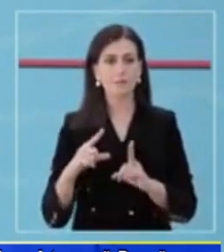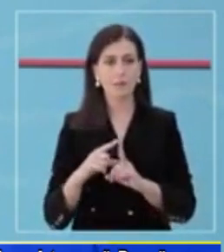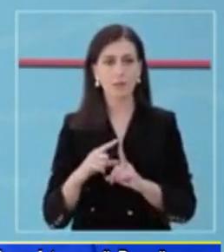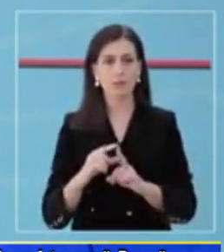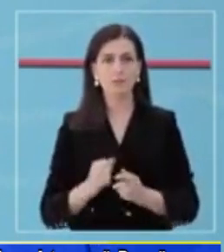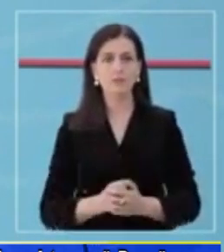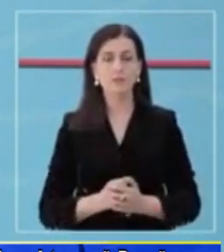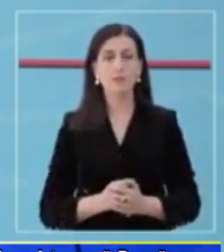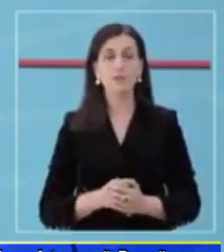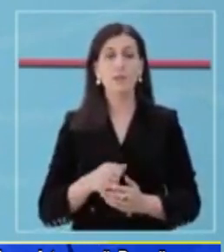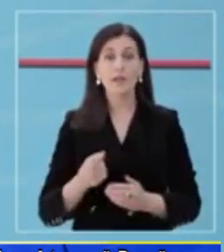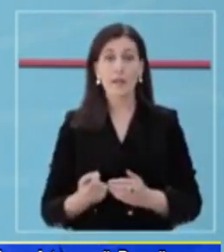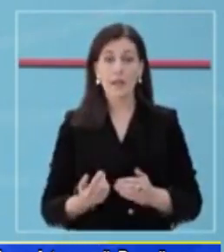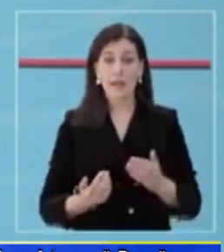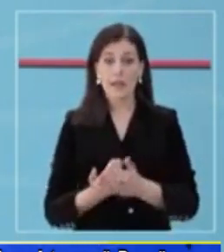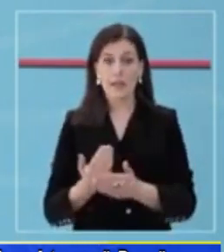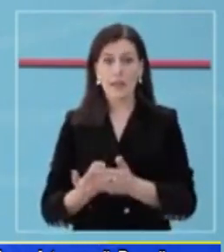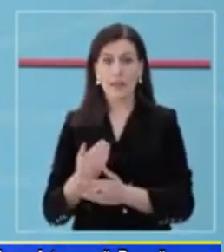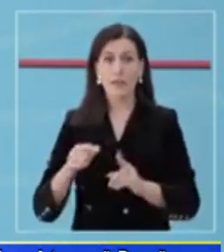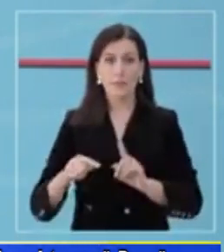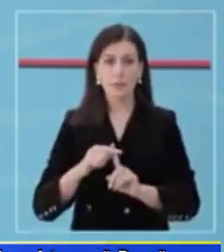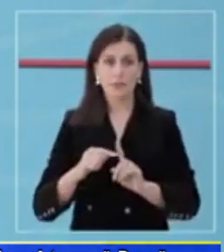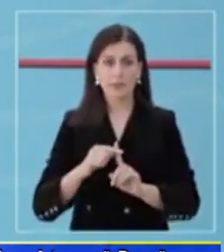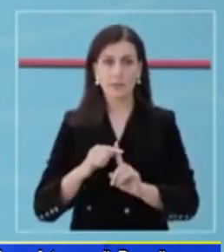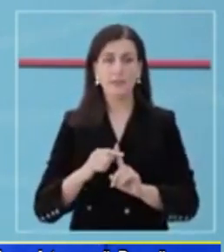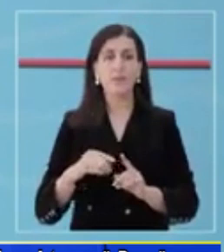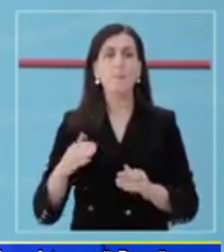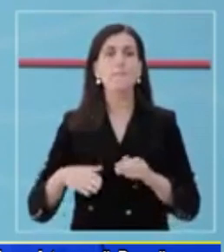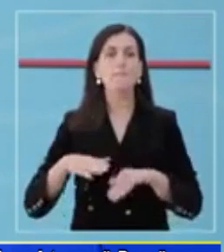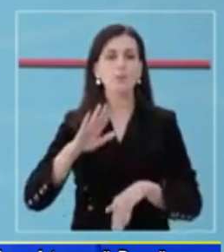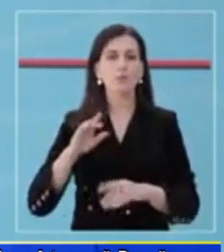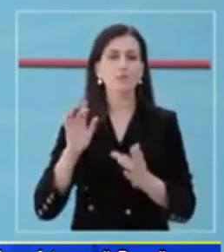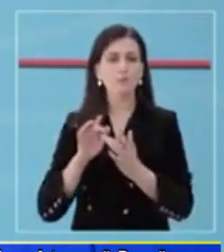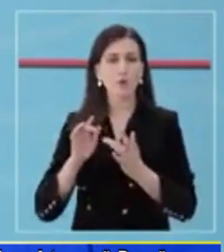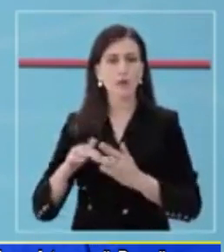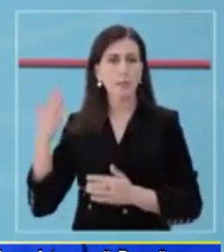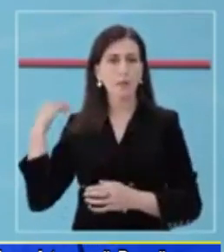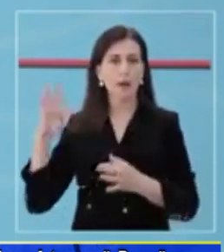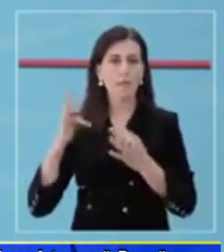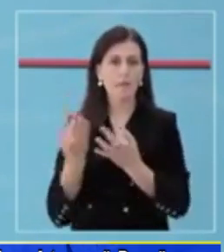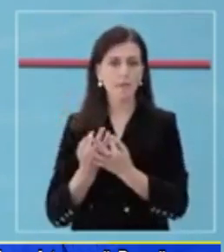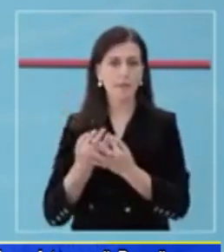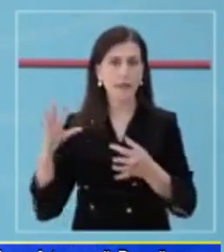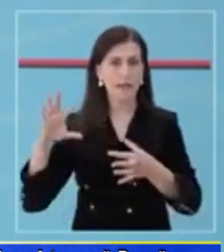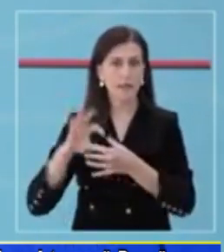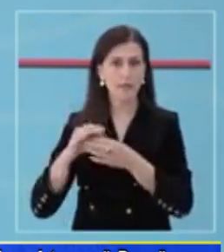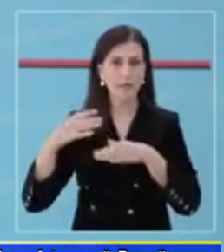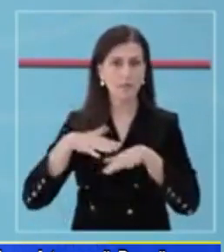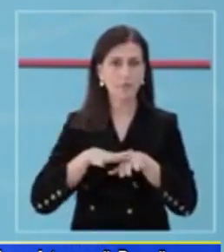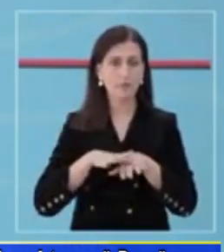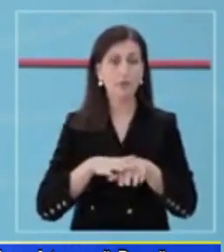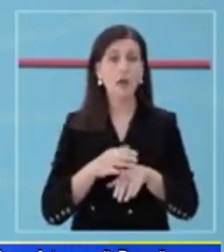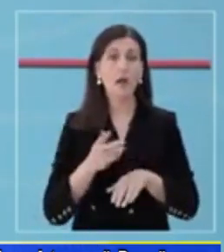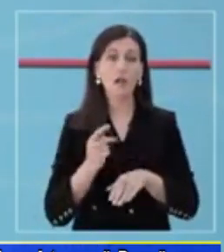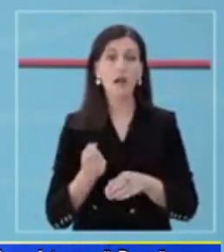në Durrës. Rastet e konfirmuar gjatë 24 orëve të fundit janë kontakte familjare të rasteve pozitive dhe disa prej